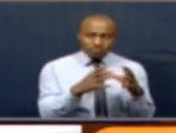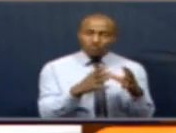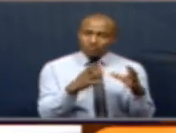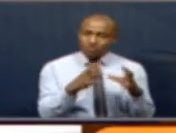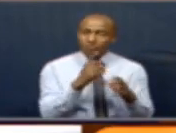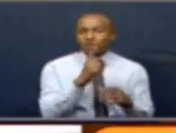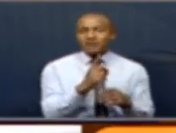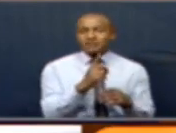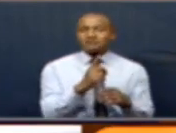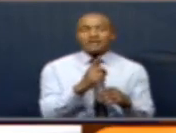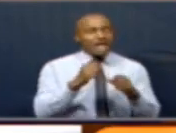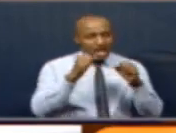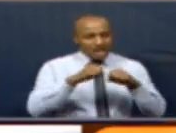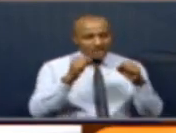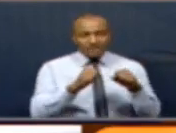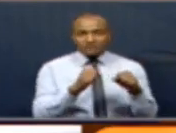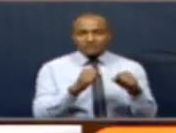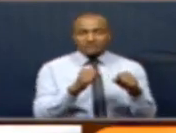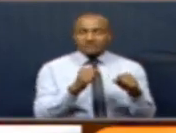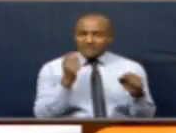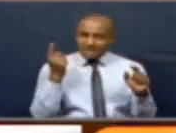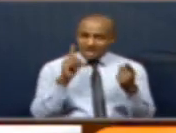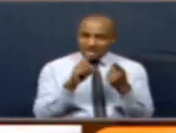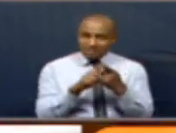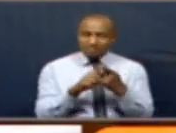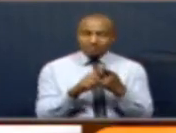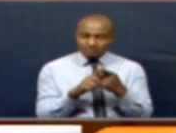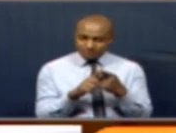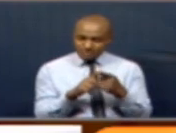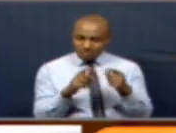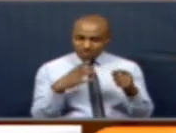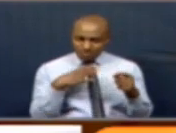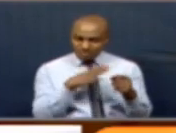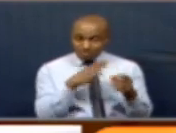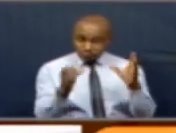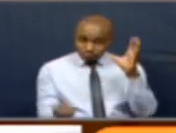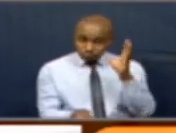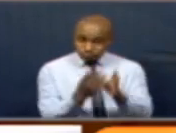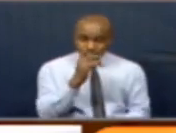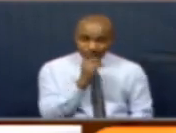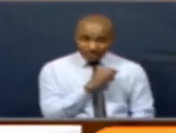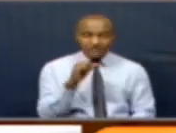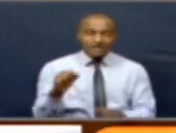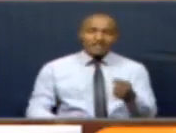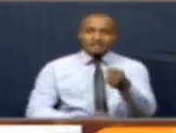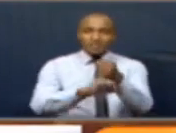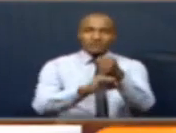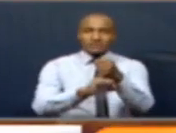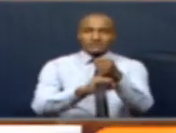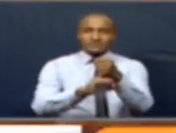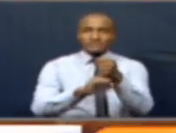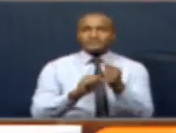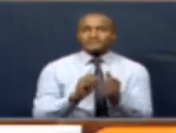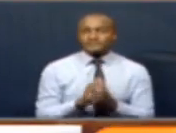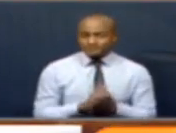waweze kuongea lugha moja ili tuweze kupea lile jopo ambalo limeundwa ile support ambayo inahitajika. Huku vigogo